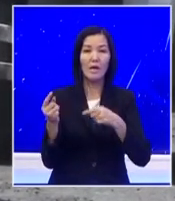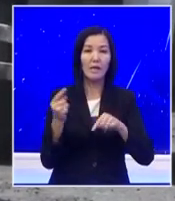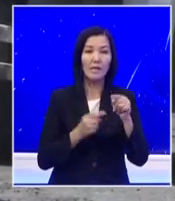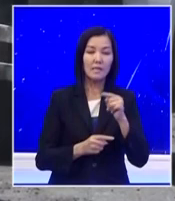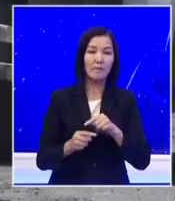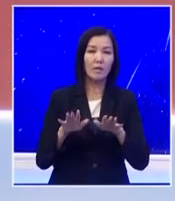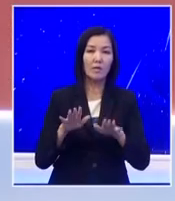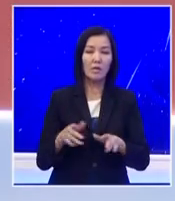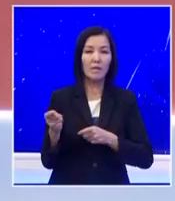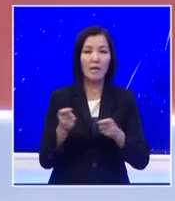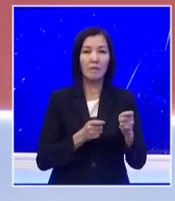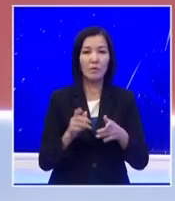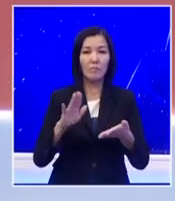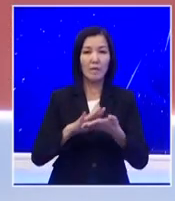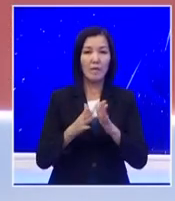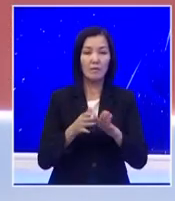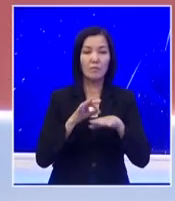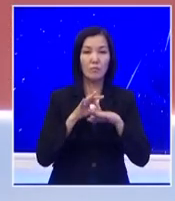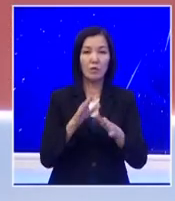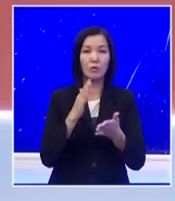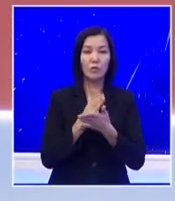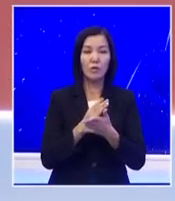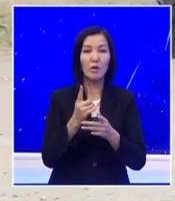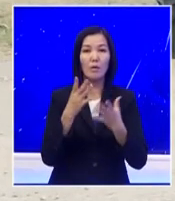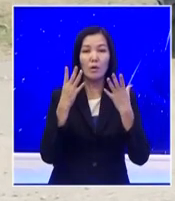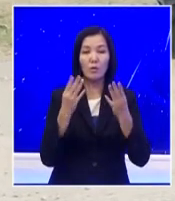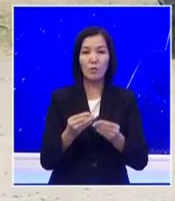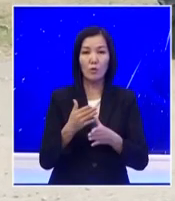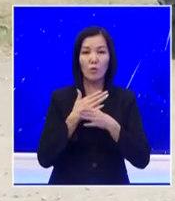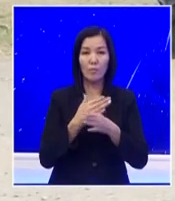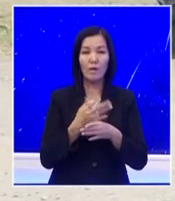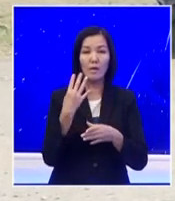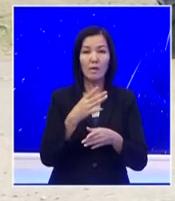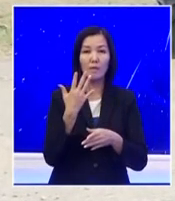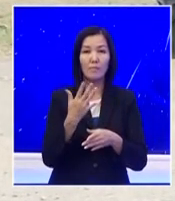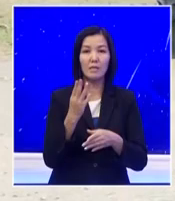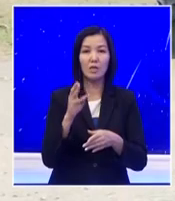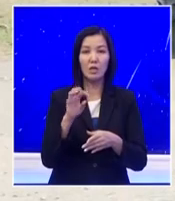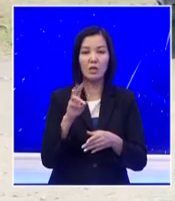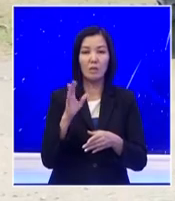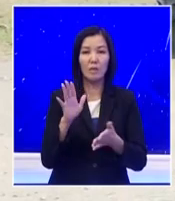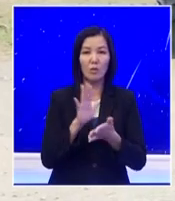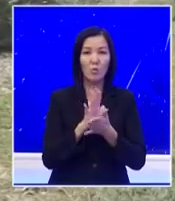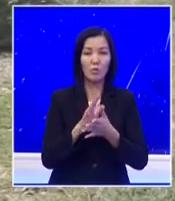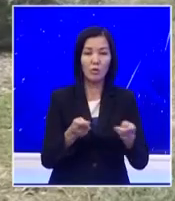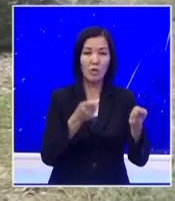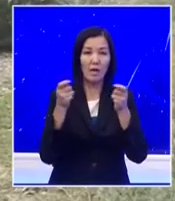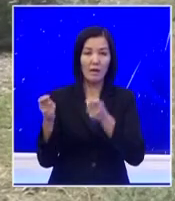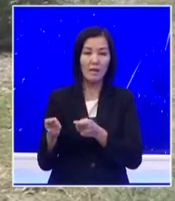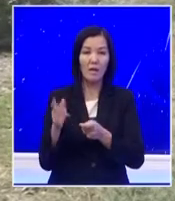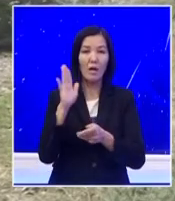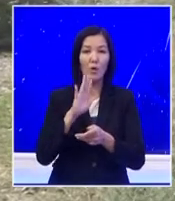жергілікті әкімшілікпен биыл келісім шарт жасасқан. Күніне олардың көмегімен 45 текше метр қоқыс қалдығы шығарылады.